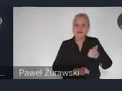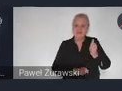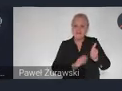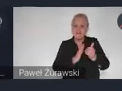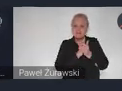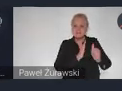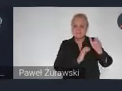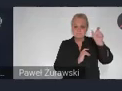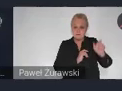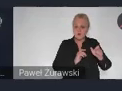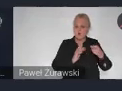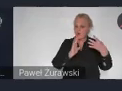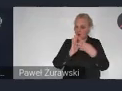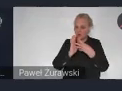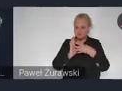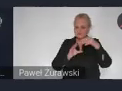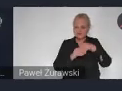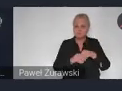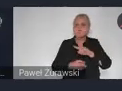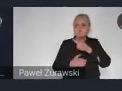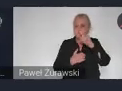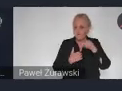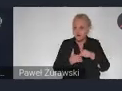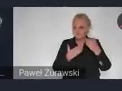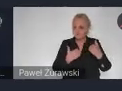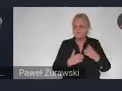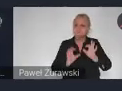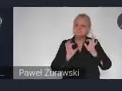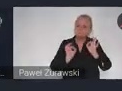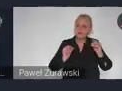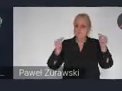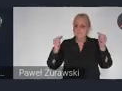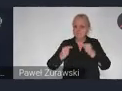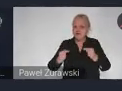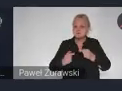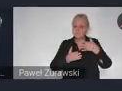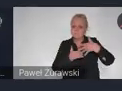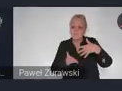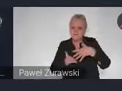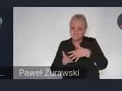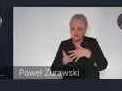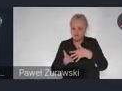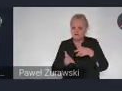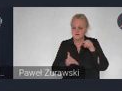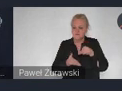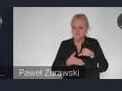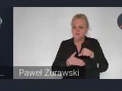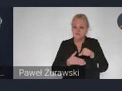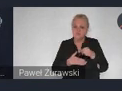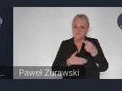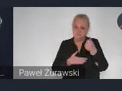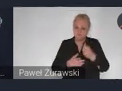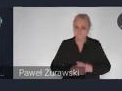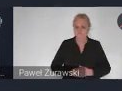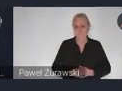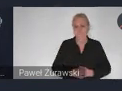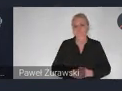oceny na właśnie racjonalność i wydatkowania tych tych środków